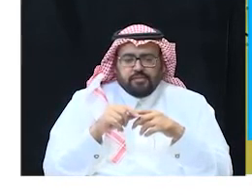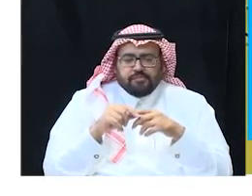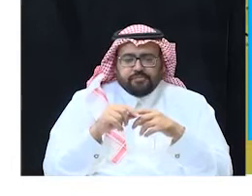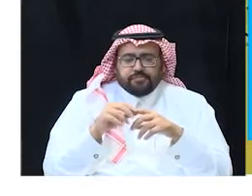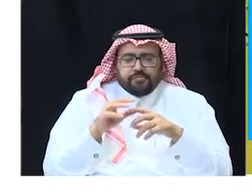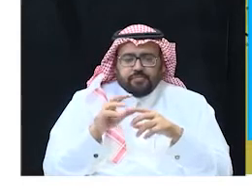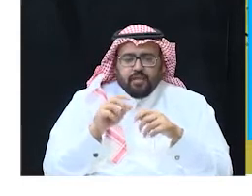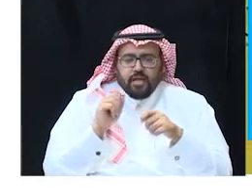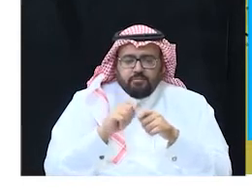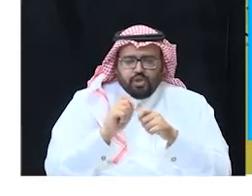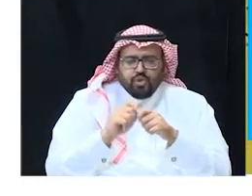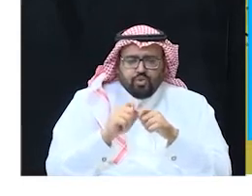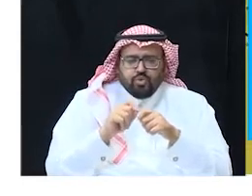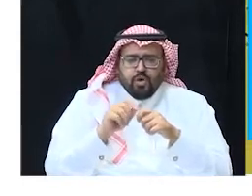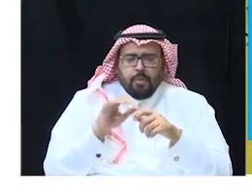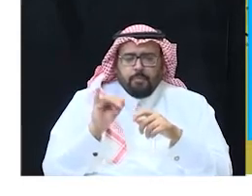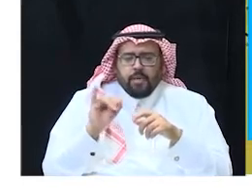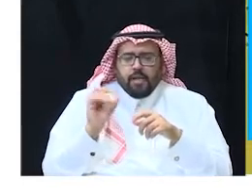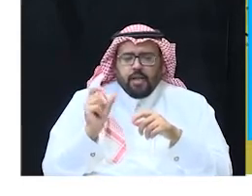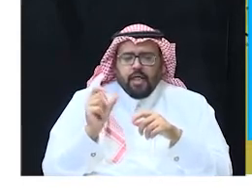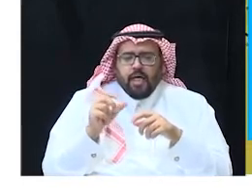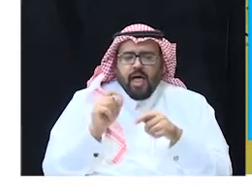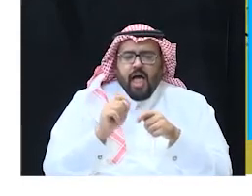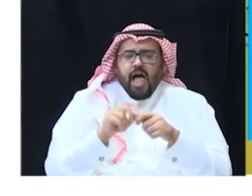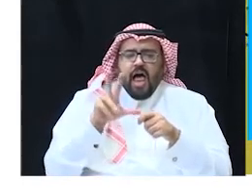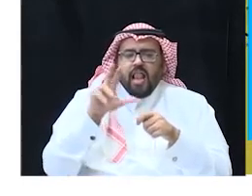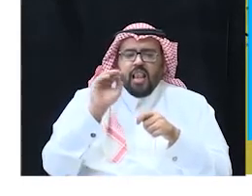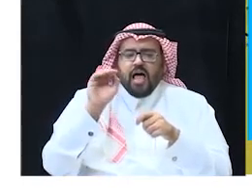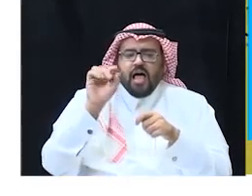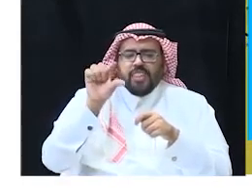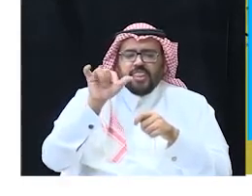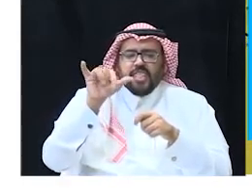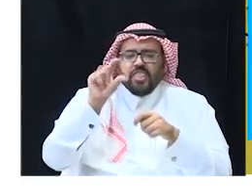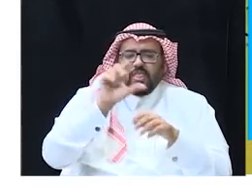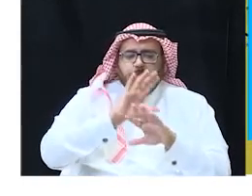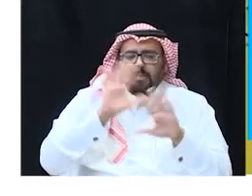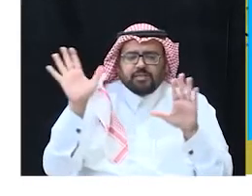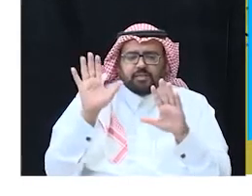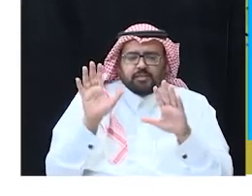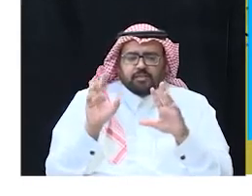لأن المغناطيس يجذب الأجسام المصنوعة من الحديد